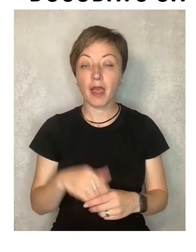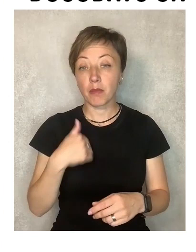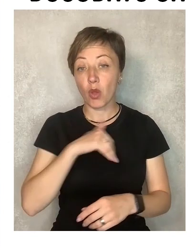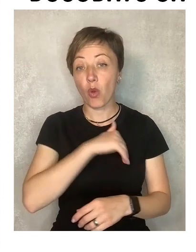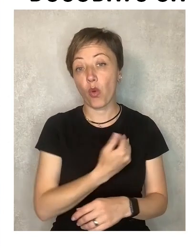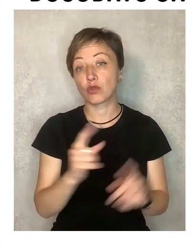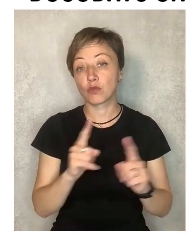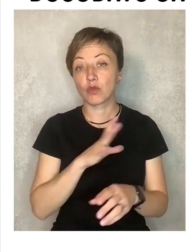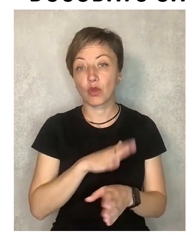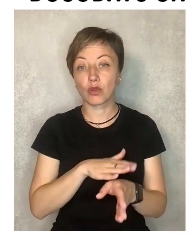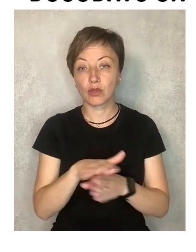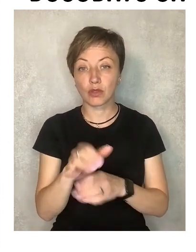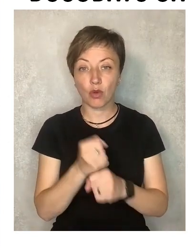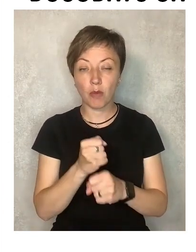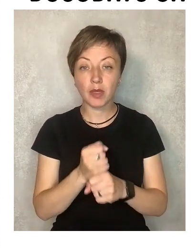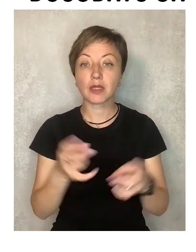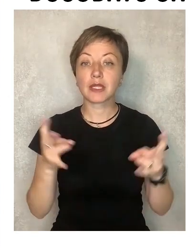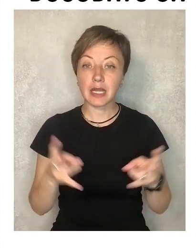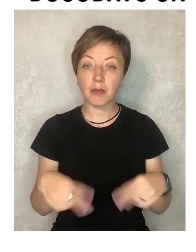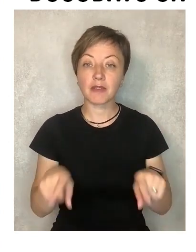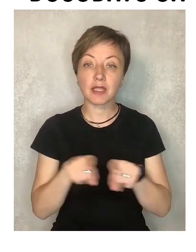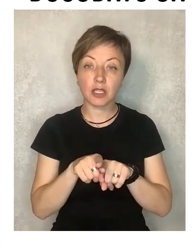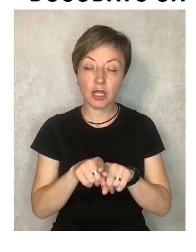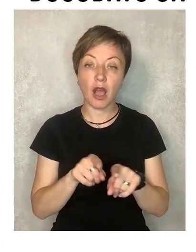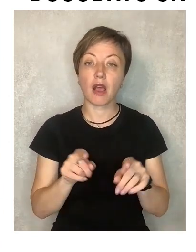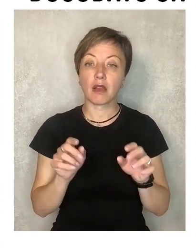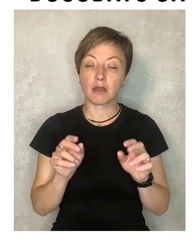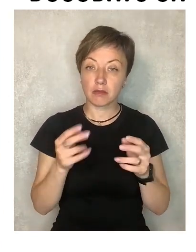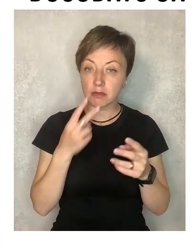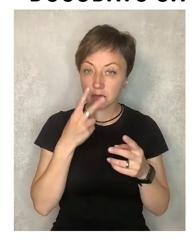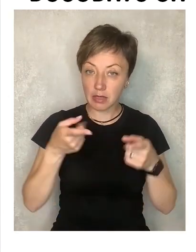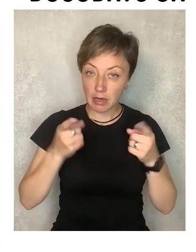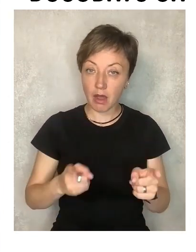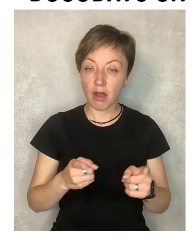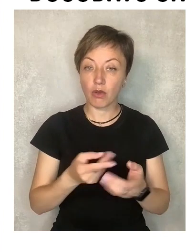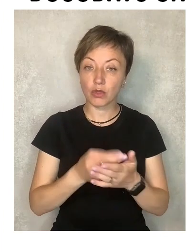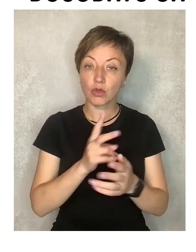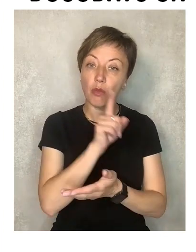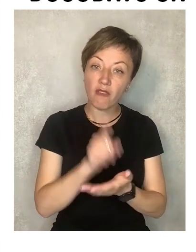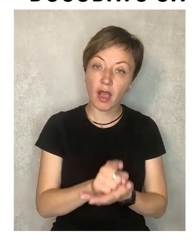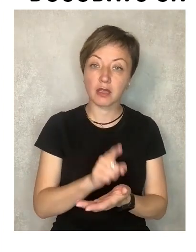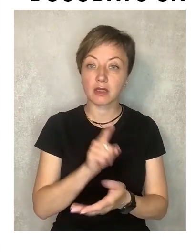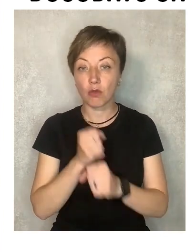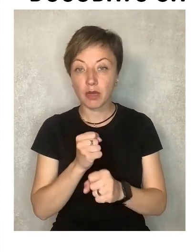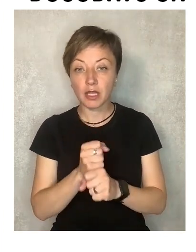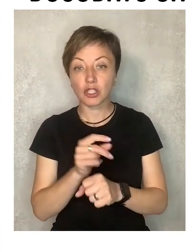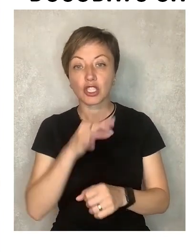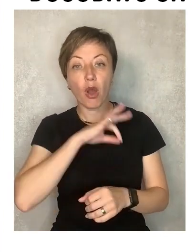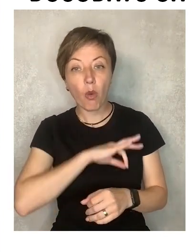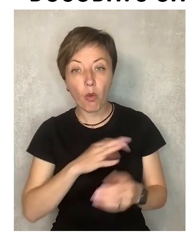було зроблено. То треба все ж таки там адекватно оцінювати, чи хтось це зобов'язаний робити, чи це там дійсно на користі.